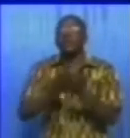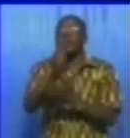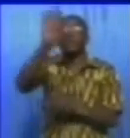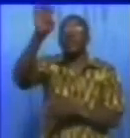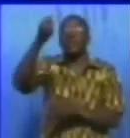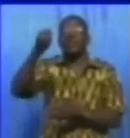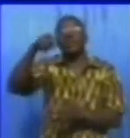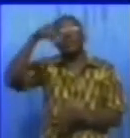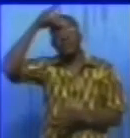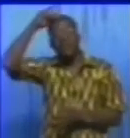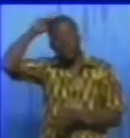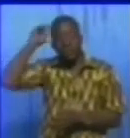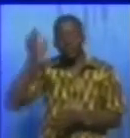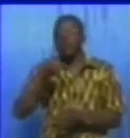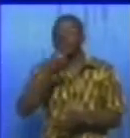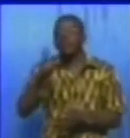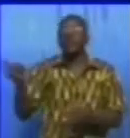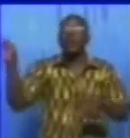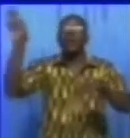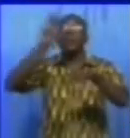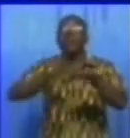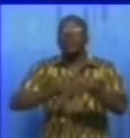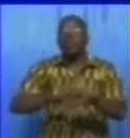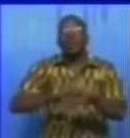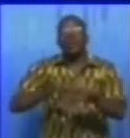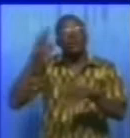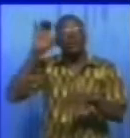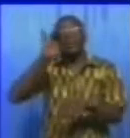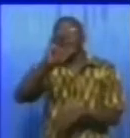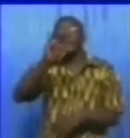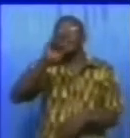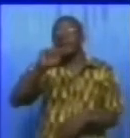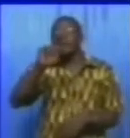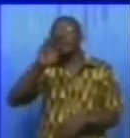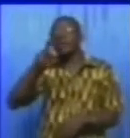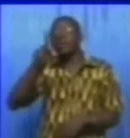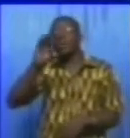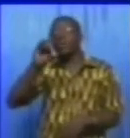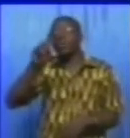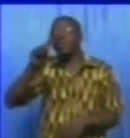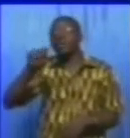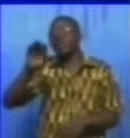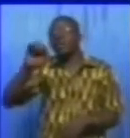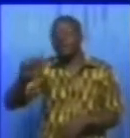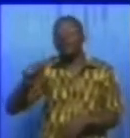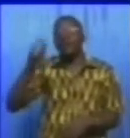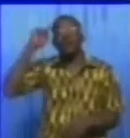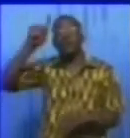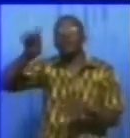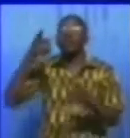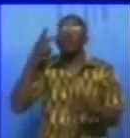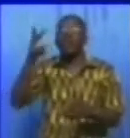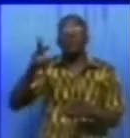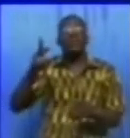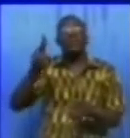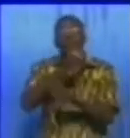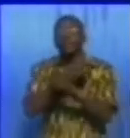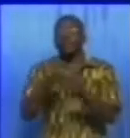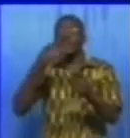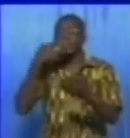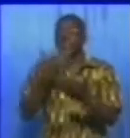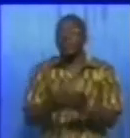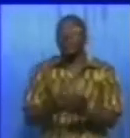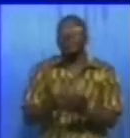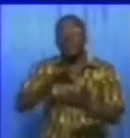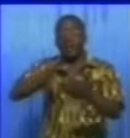Dori qui sera implantée au niveau de Yakuta. Vous allez voir un site extraordinaire et on pense que les étudiants